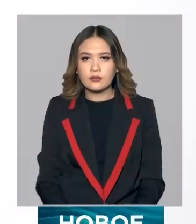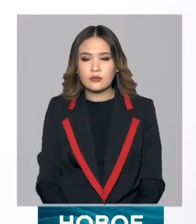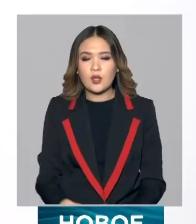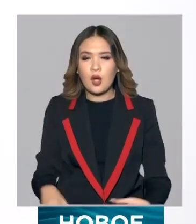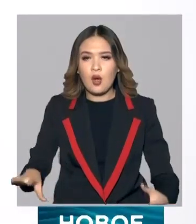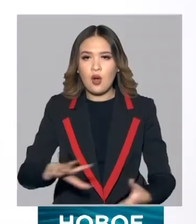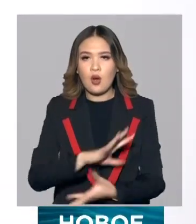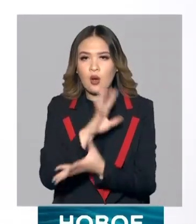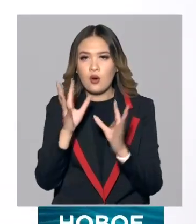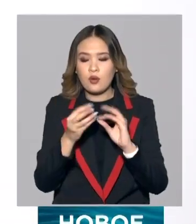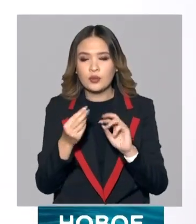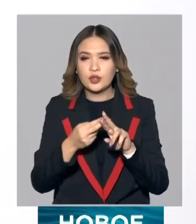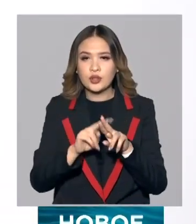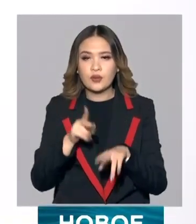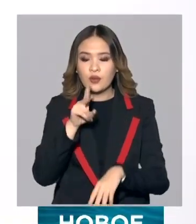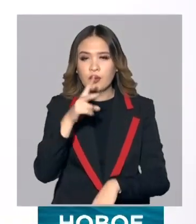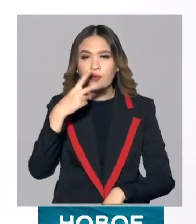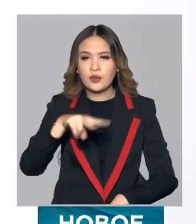Общий объем инвестиций на